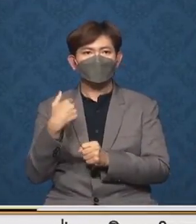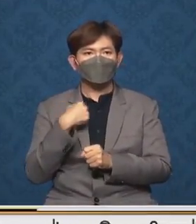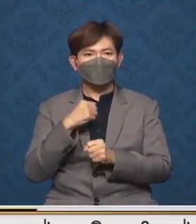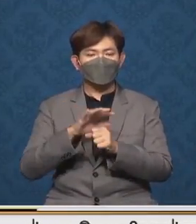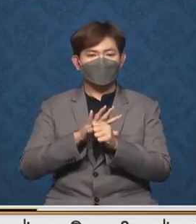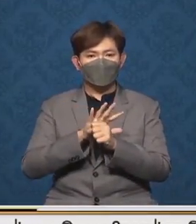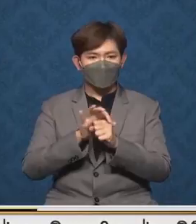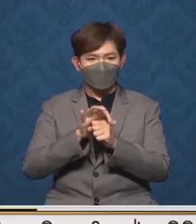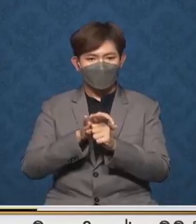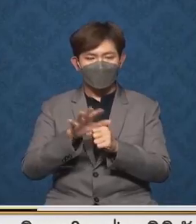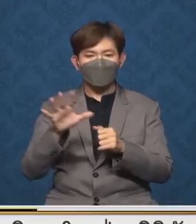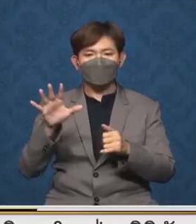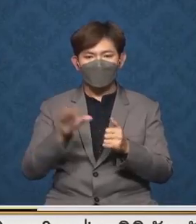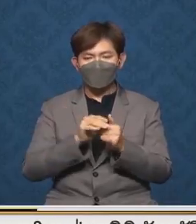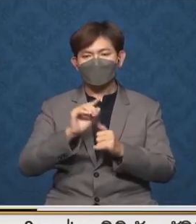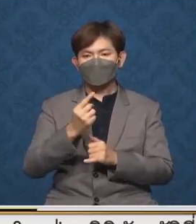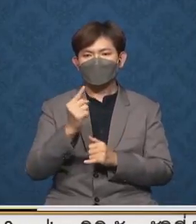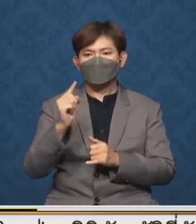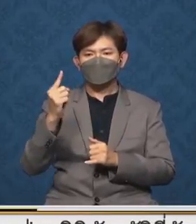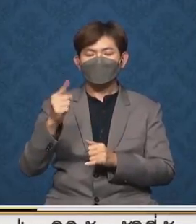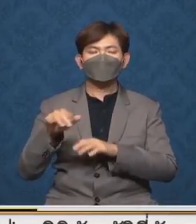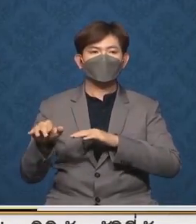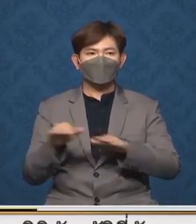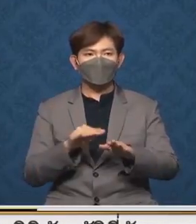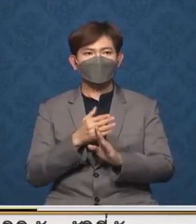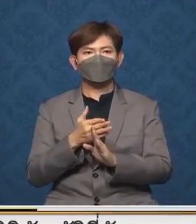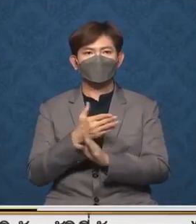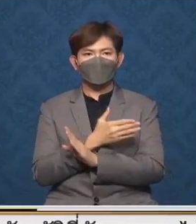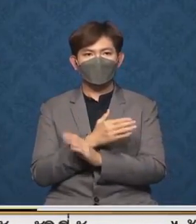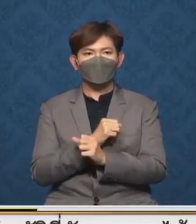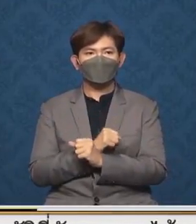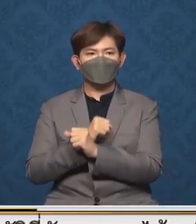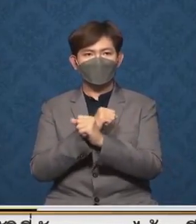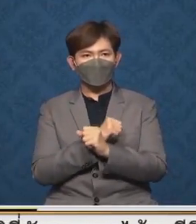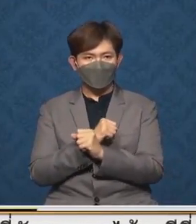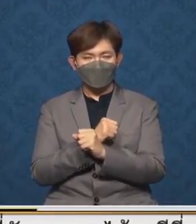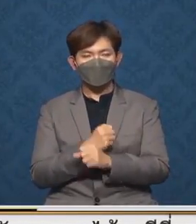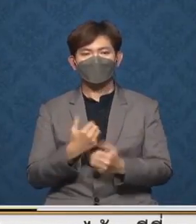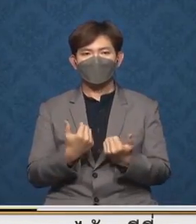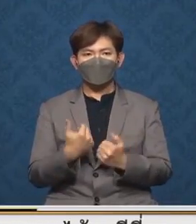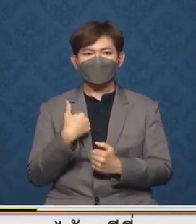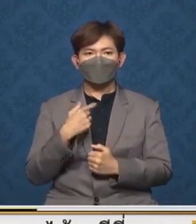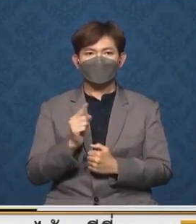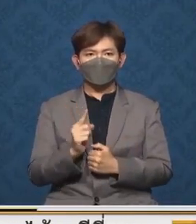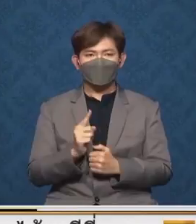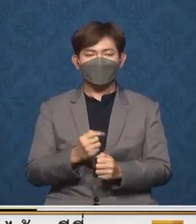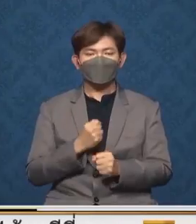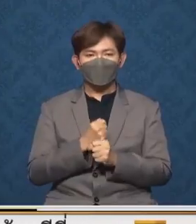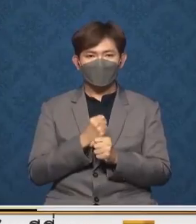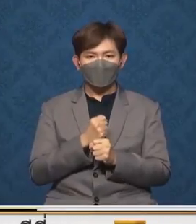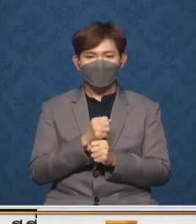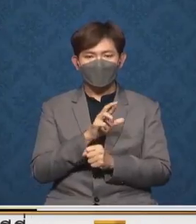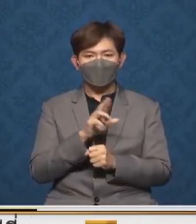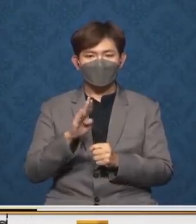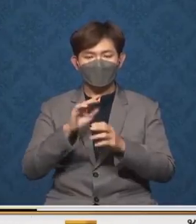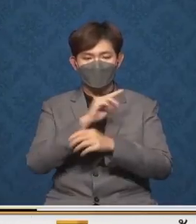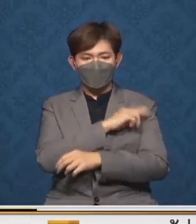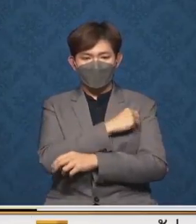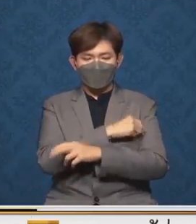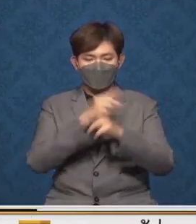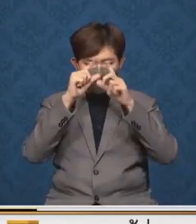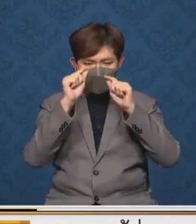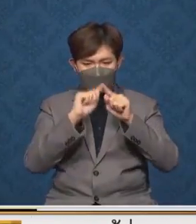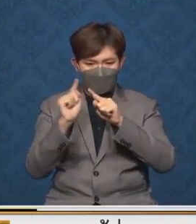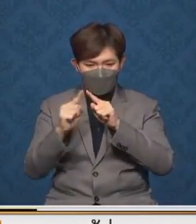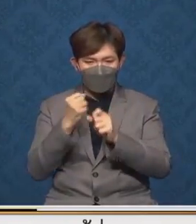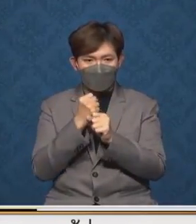คอุบัติใหม่เกิดขึ้นนะครับเราก็ต้องเตรียมการในอนาคตต่อไปนะครับวันนี้เราก็มีหลายอย่างที่ทำในระบบสาธารณสุขของเราที่เพิ่มเติม